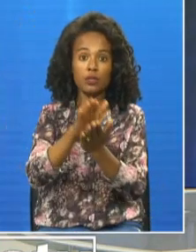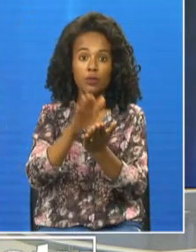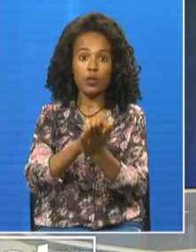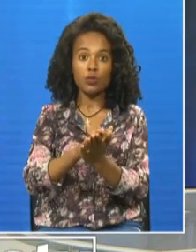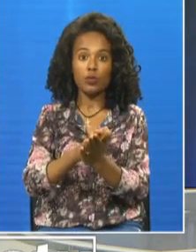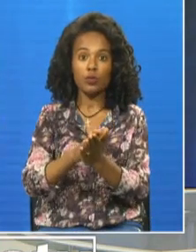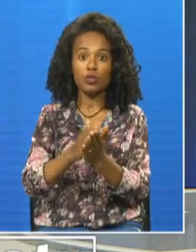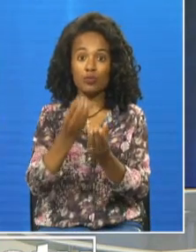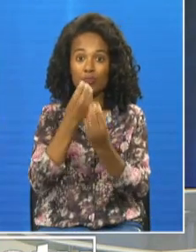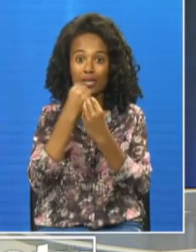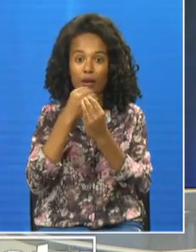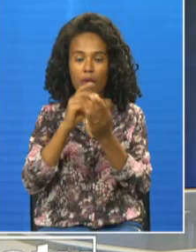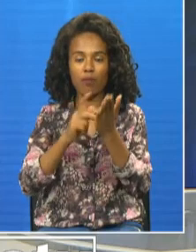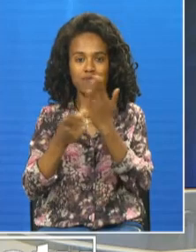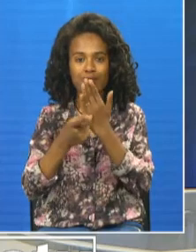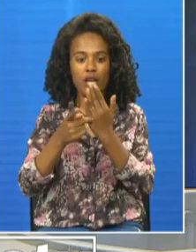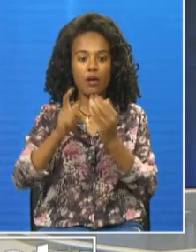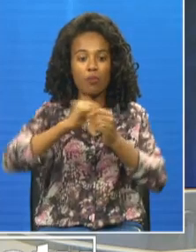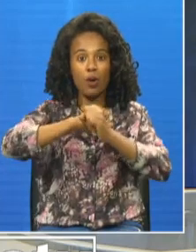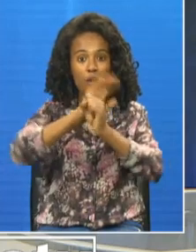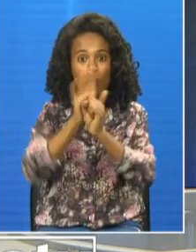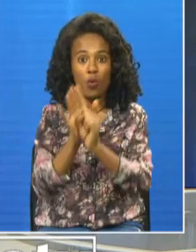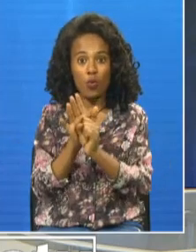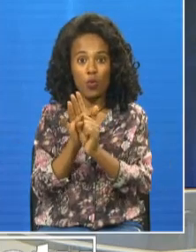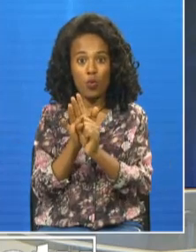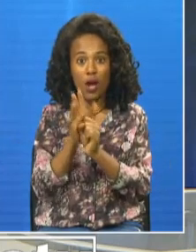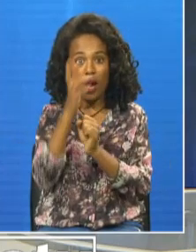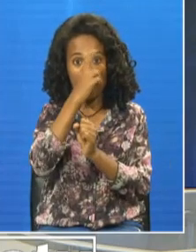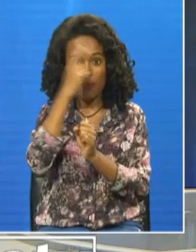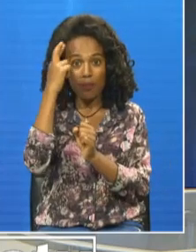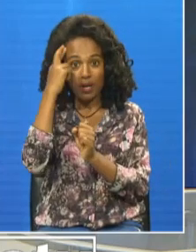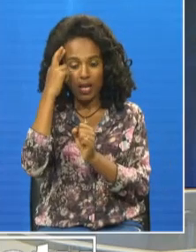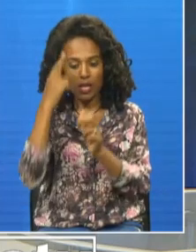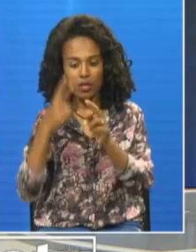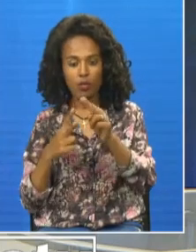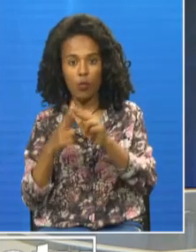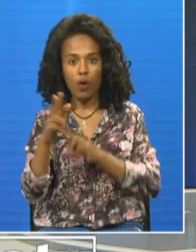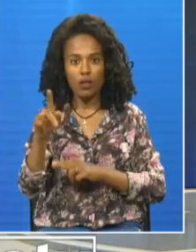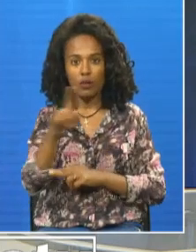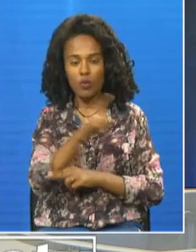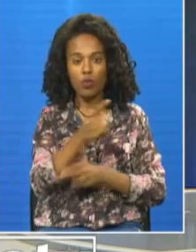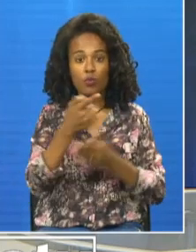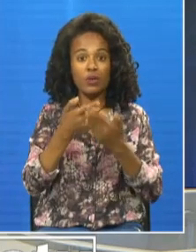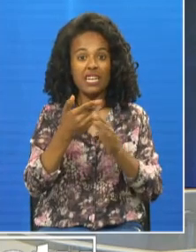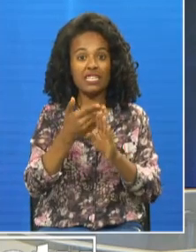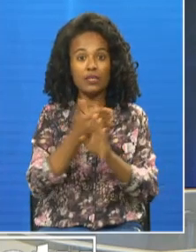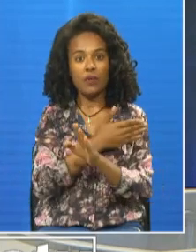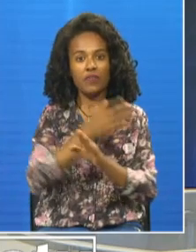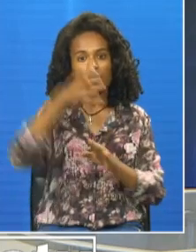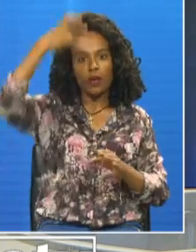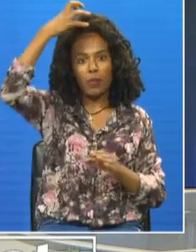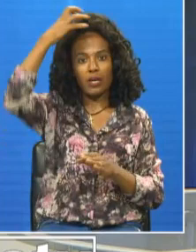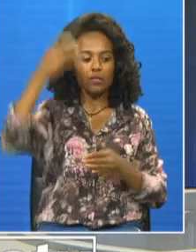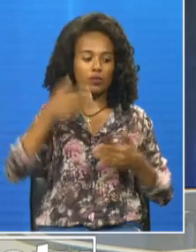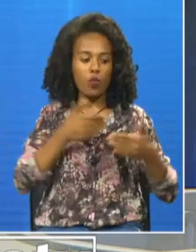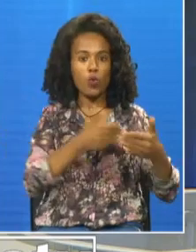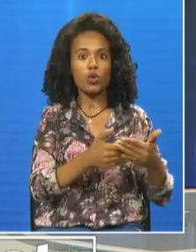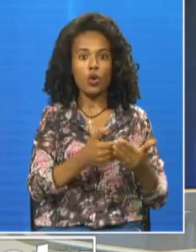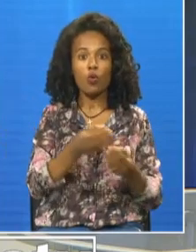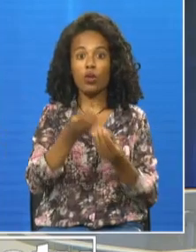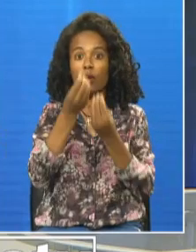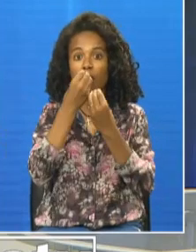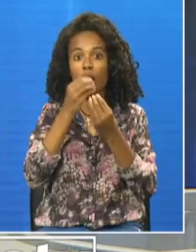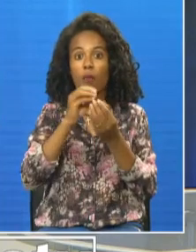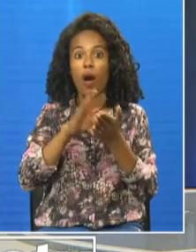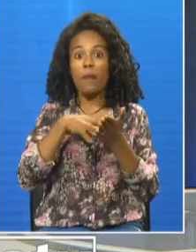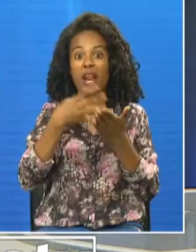ስራ የለኝም፣ እኔ የለኝም፣ ቁጭ ብዬ ነው የምውለው። በአድዋ በር የመጀመሪያ ደረጃ ትምህርት ቤት የአንደኛ ክፍል ተማሪ ልጃቸው እኖ ፍቅር በተሰኘ የበጎ